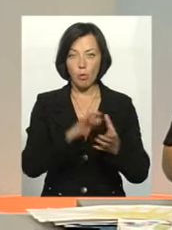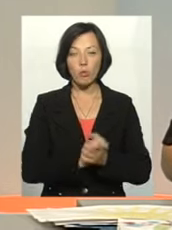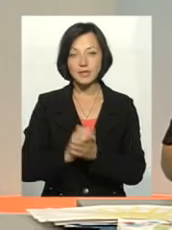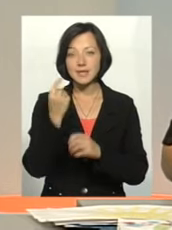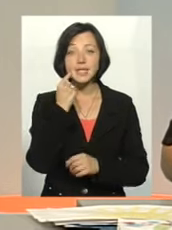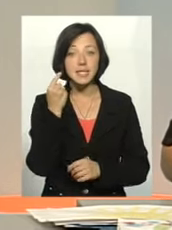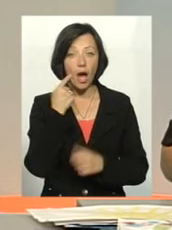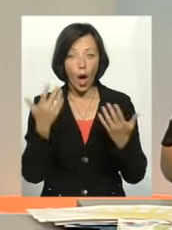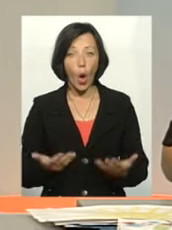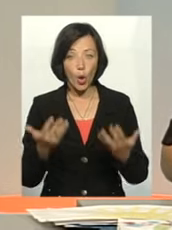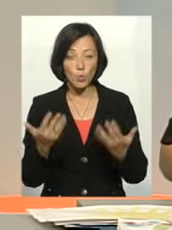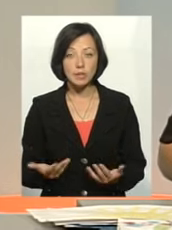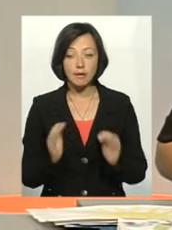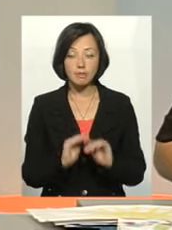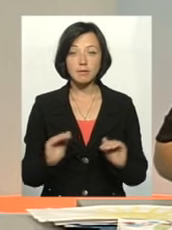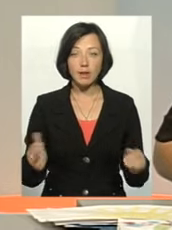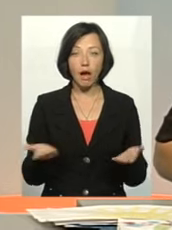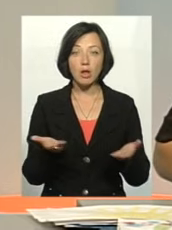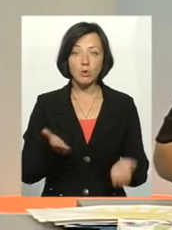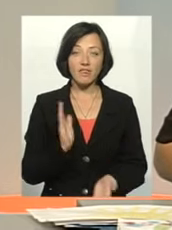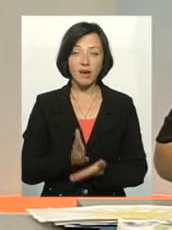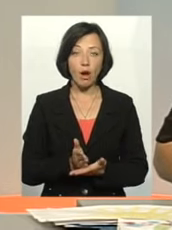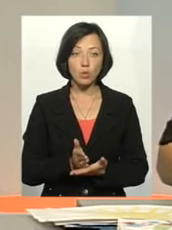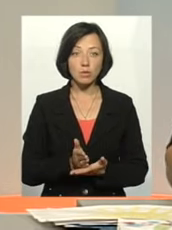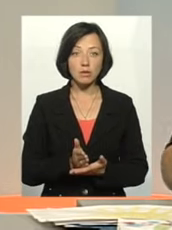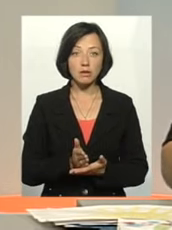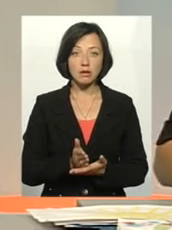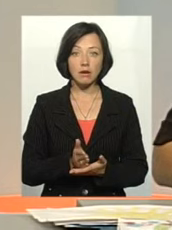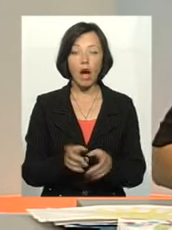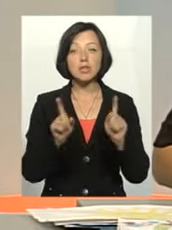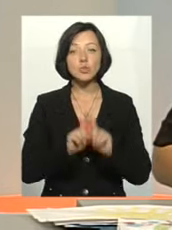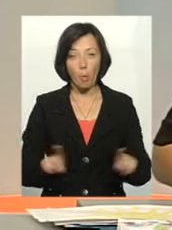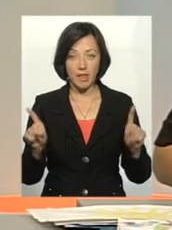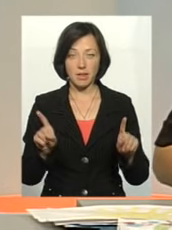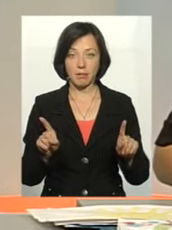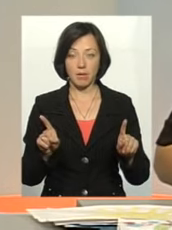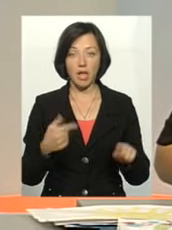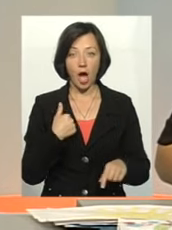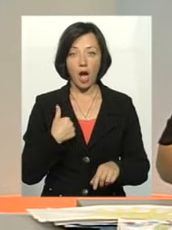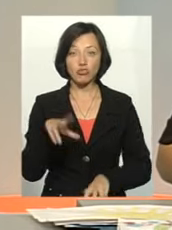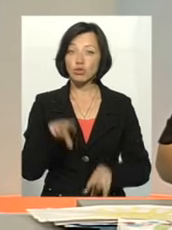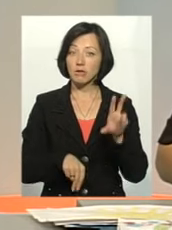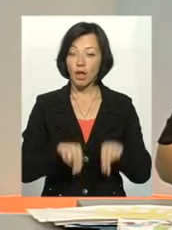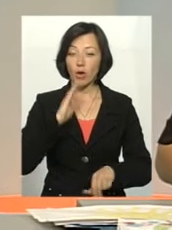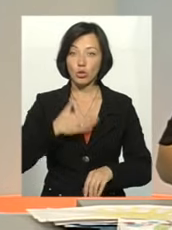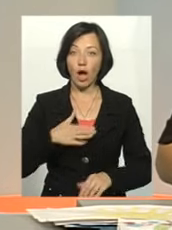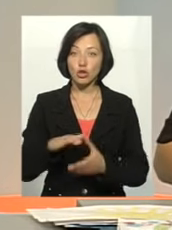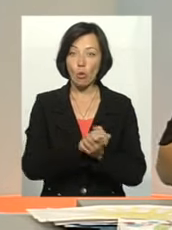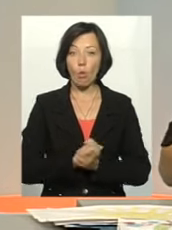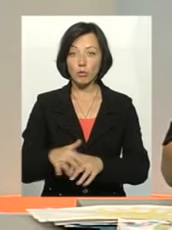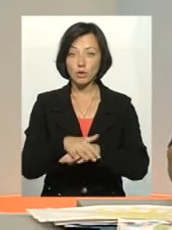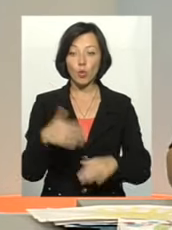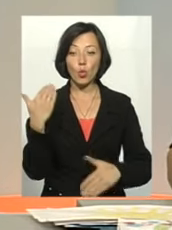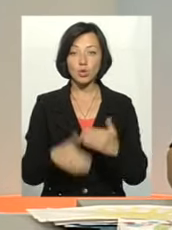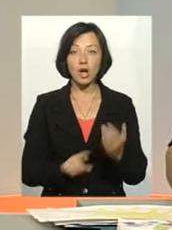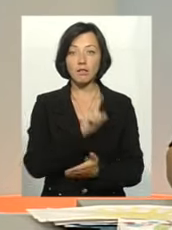стесняются детей, которые являются особенными. Я считаю, наше общество уже